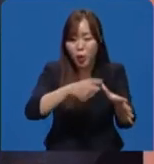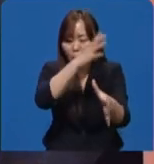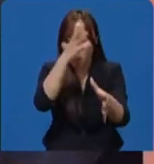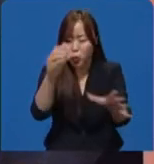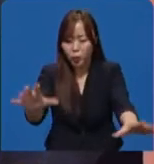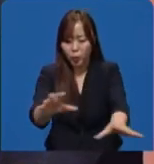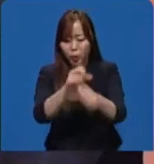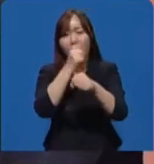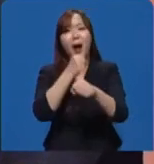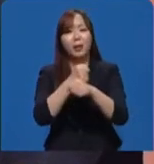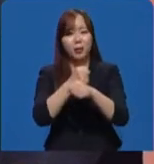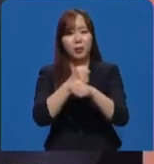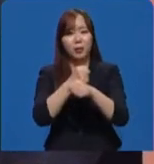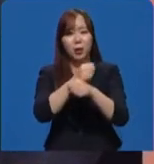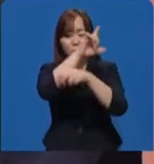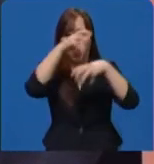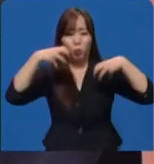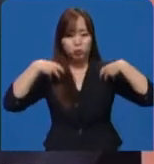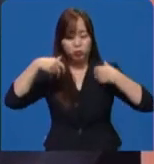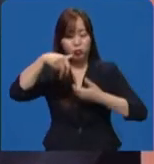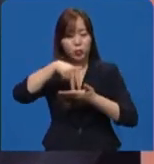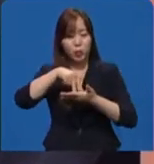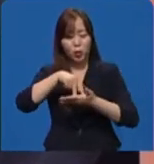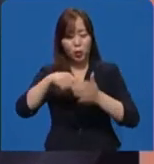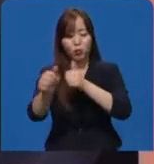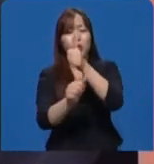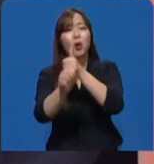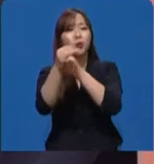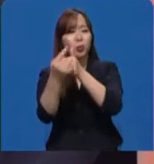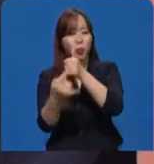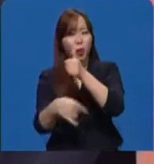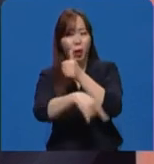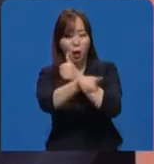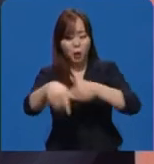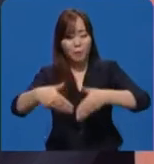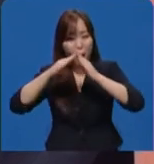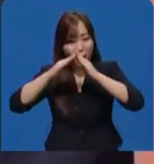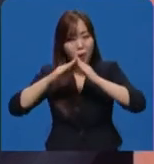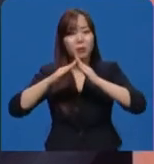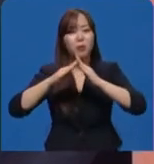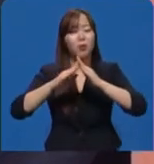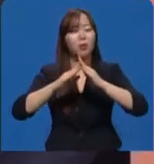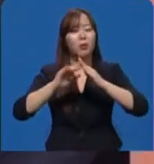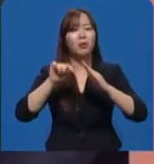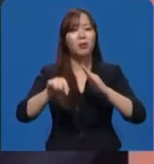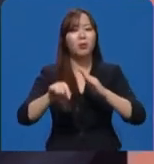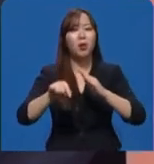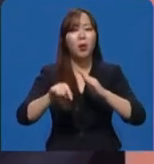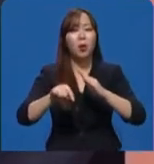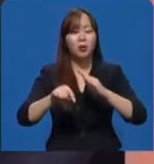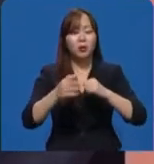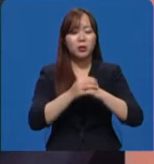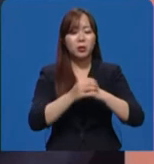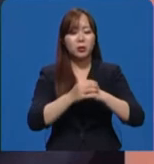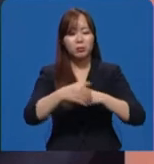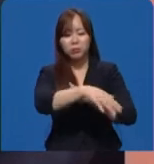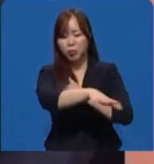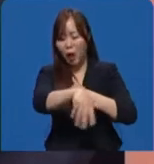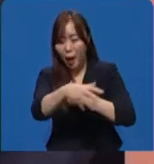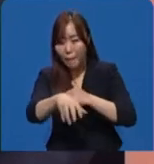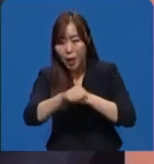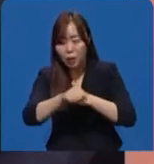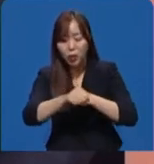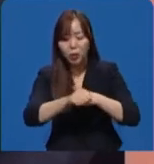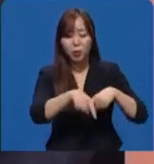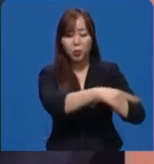총괄하는 범부처적인 이 위원회 구성의 부처를 만들어서 여기에서 부처 칸막이를 깨고